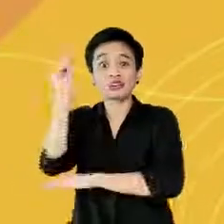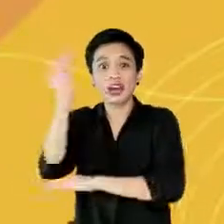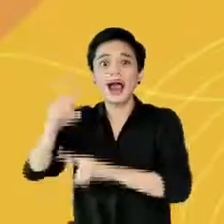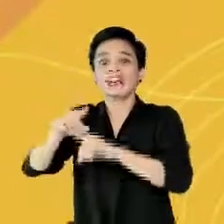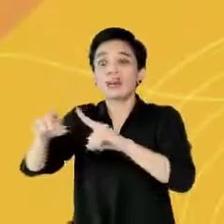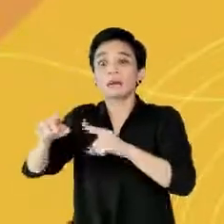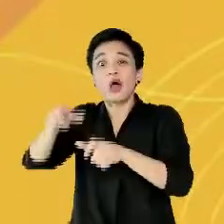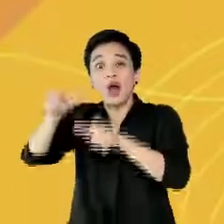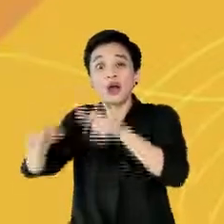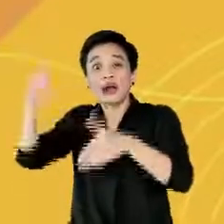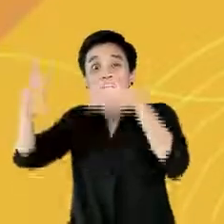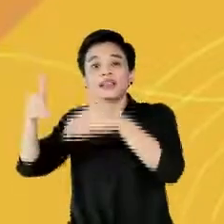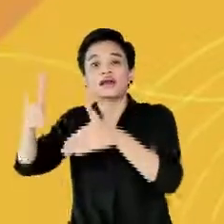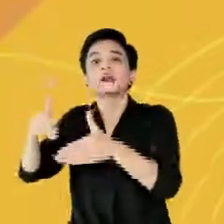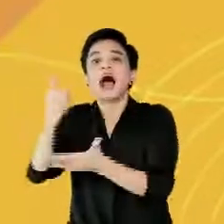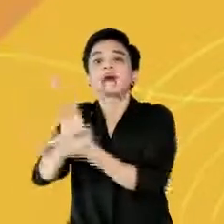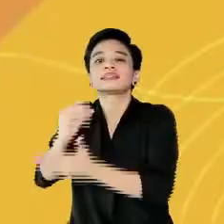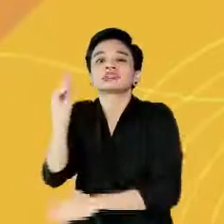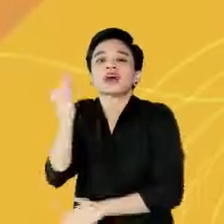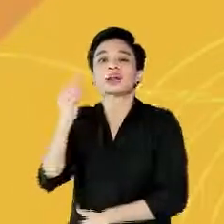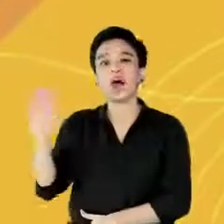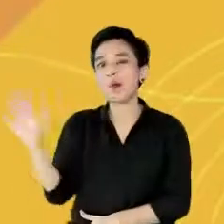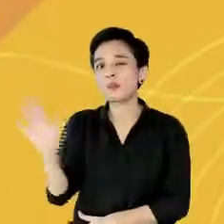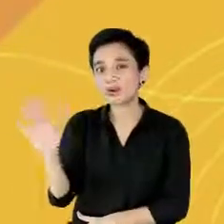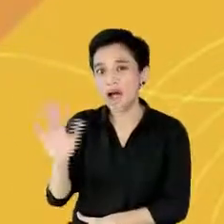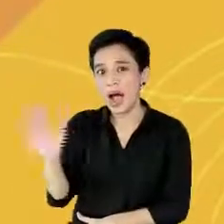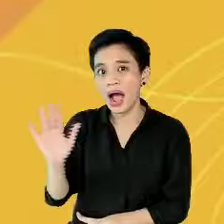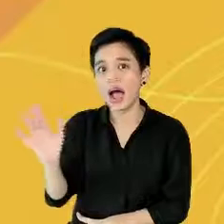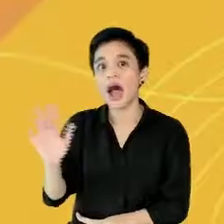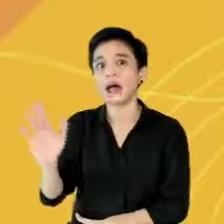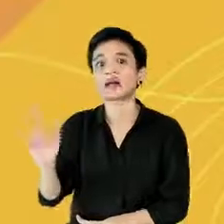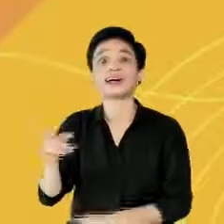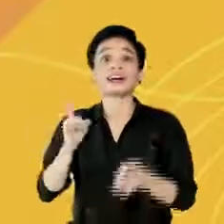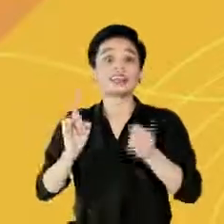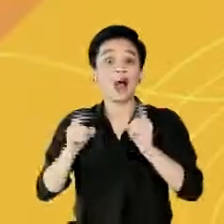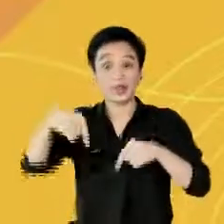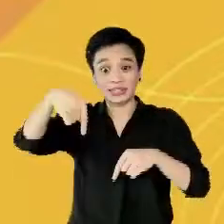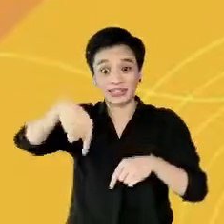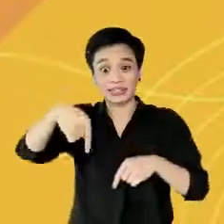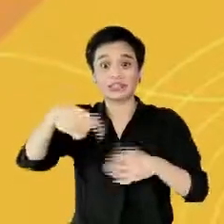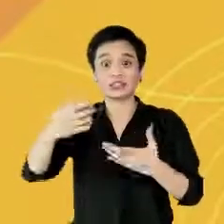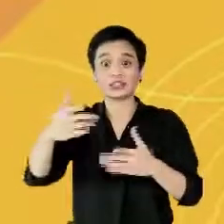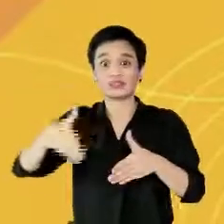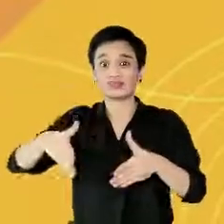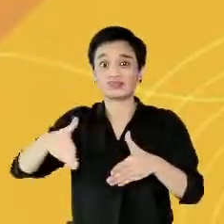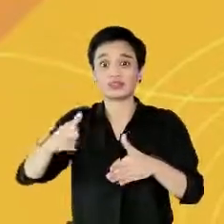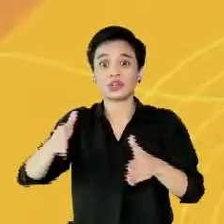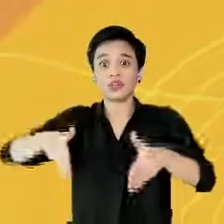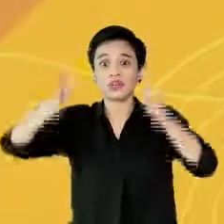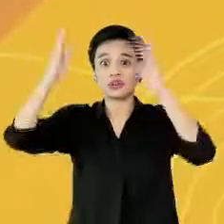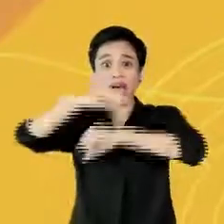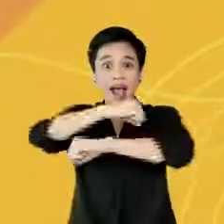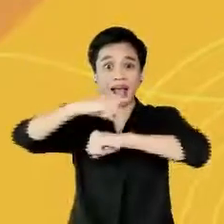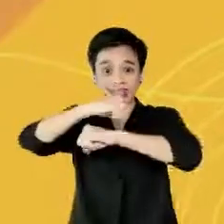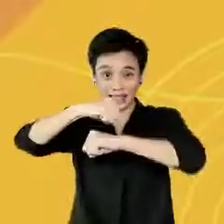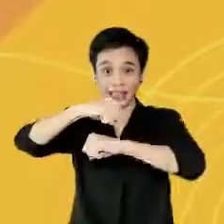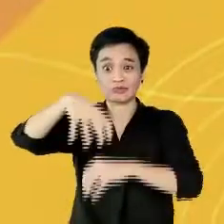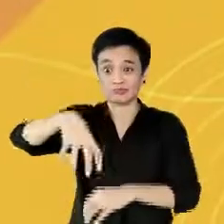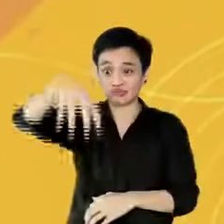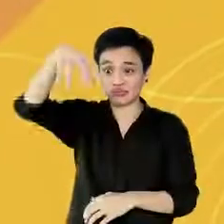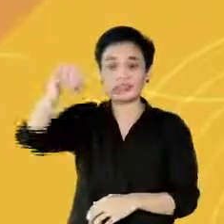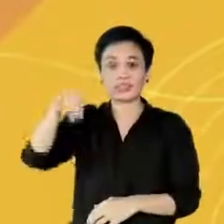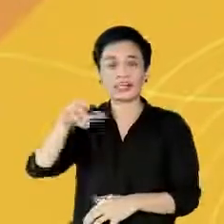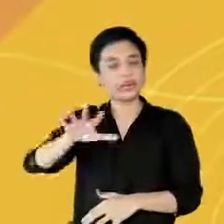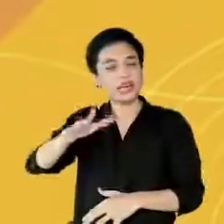saat ini untuk di DKI Jakarta sendiri tentu Wisma Atlet